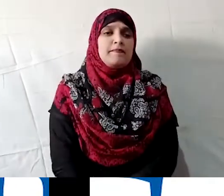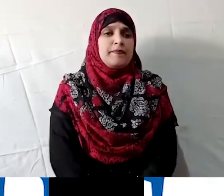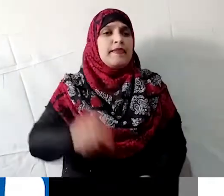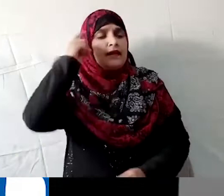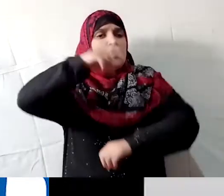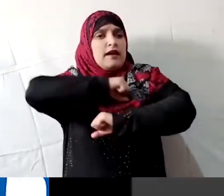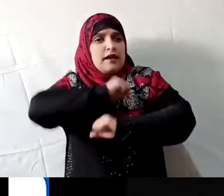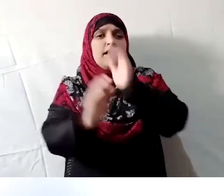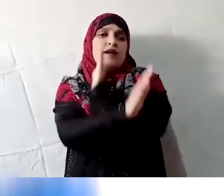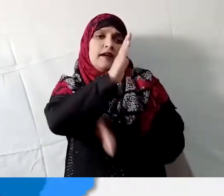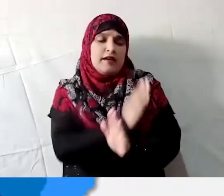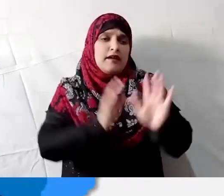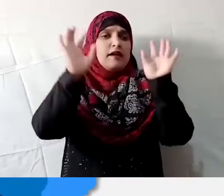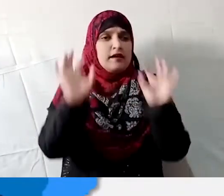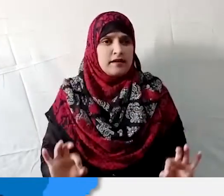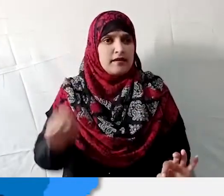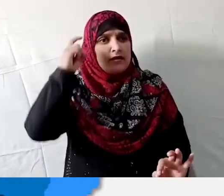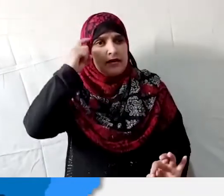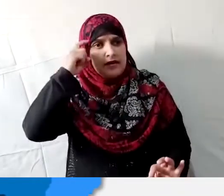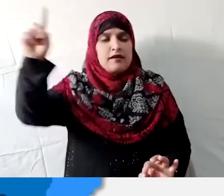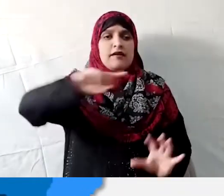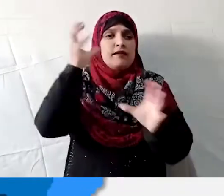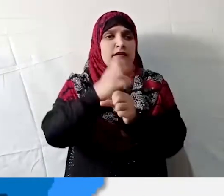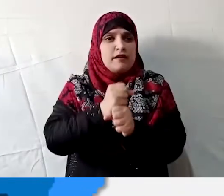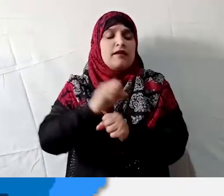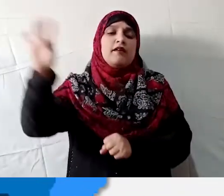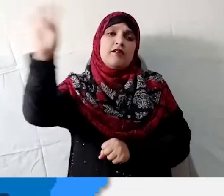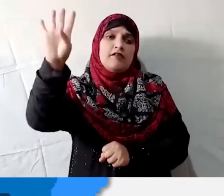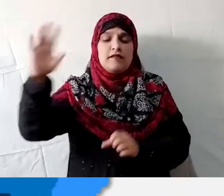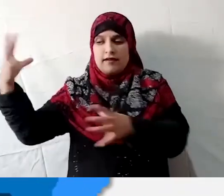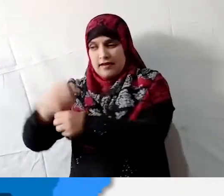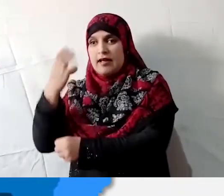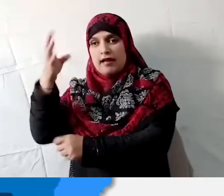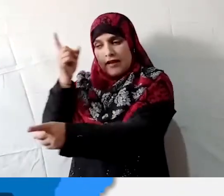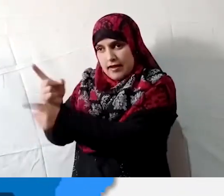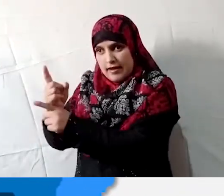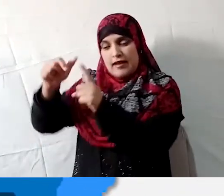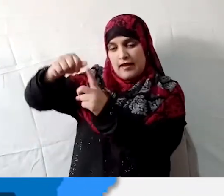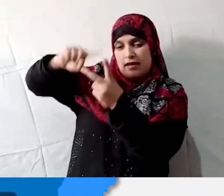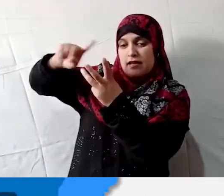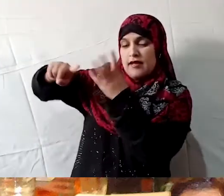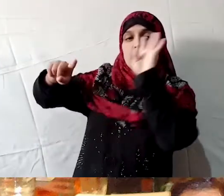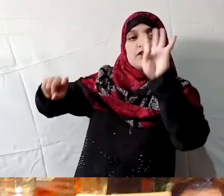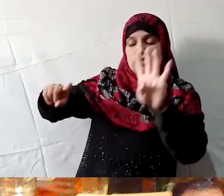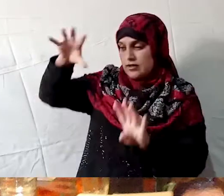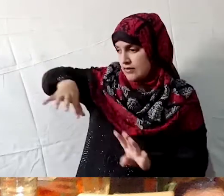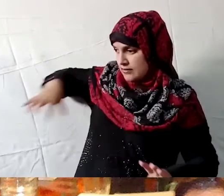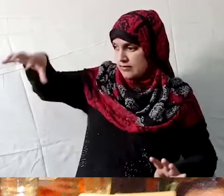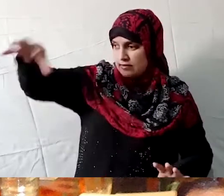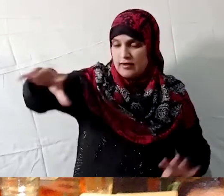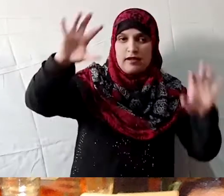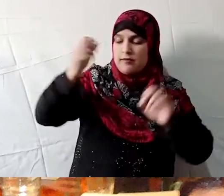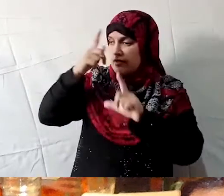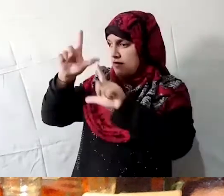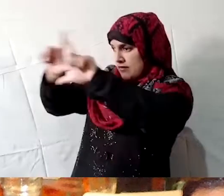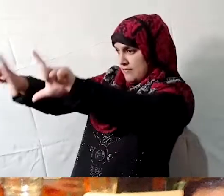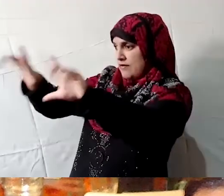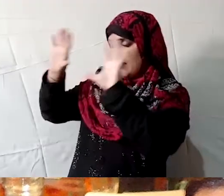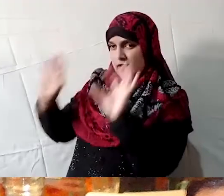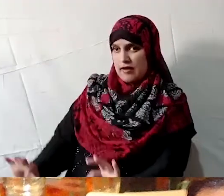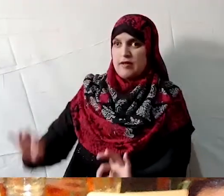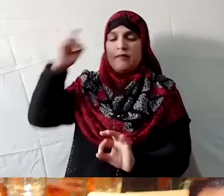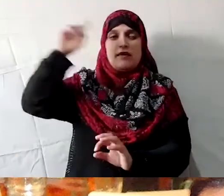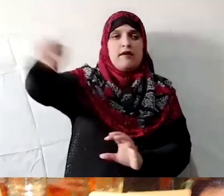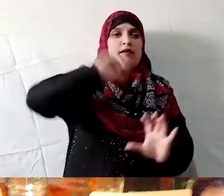फोर्स बनाई और इस मॉडल को जनूबी एशिया के कई ममालिक ने अपनाया। इस टास्क फोर्स में कई स्टेक होल्डर्स